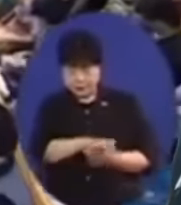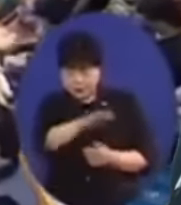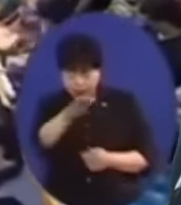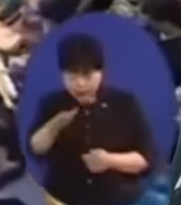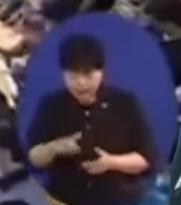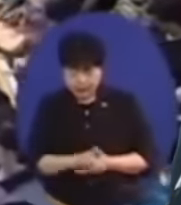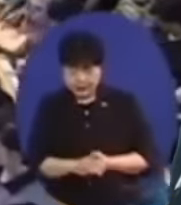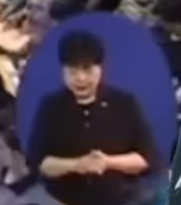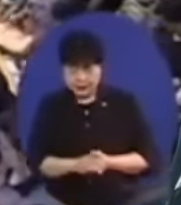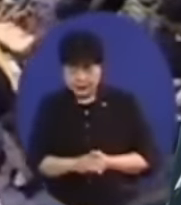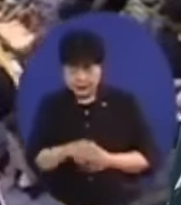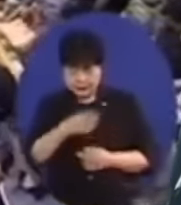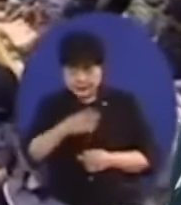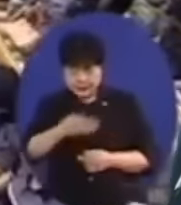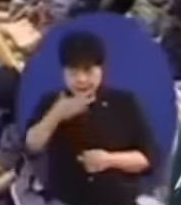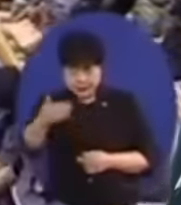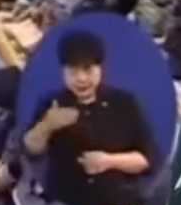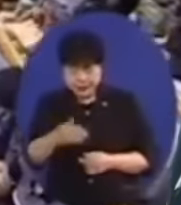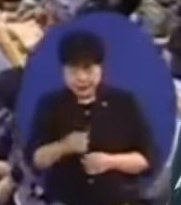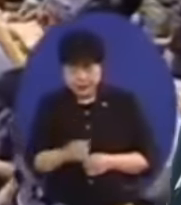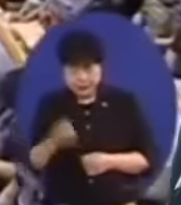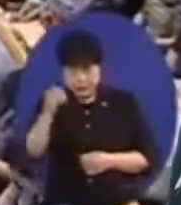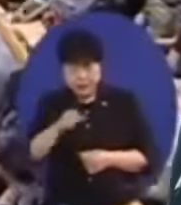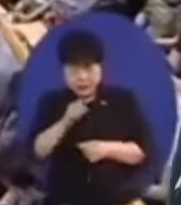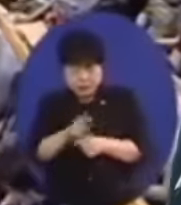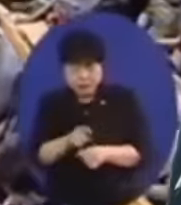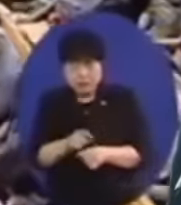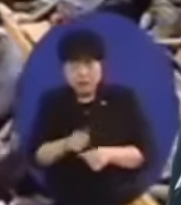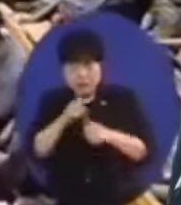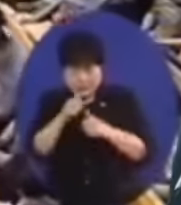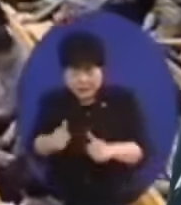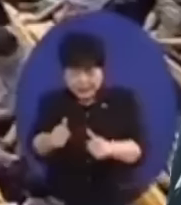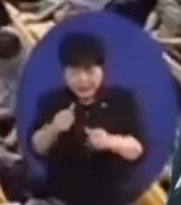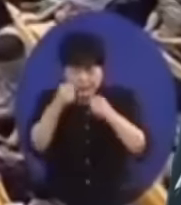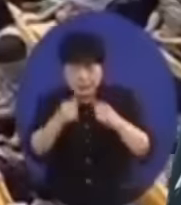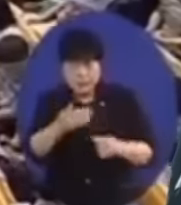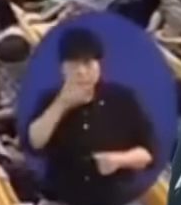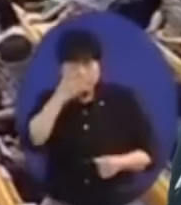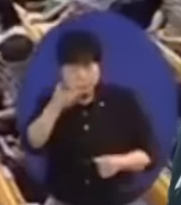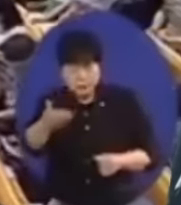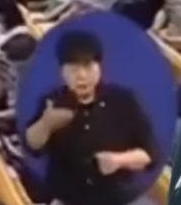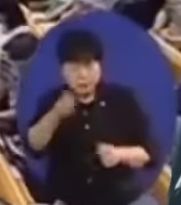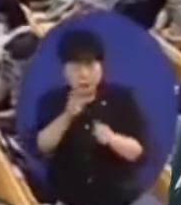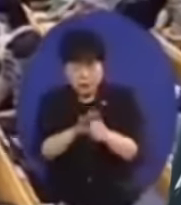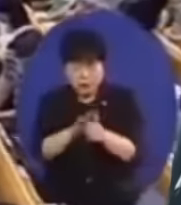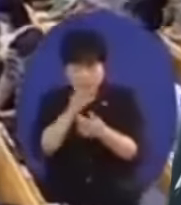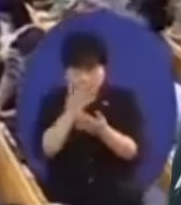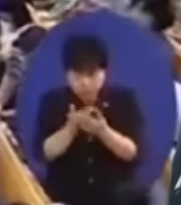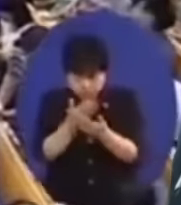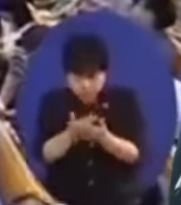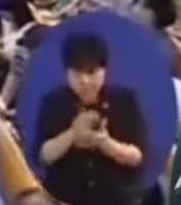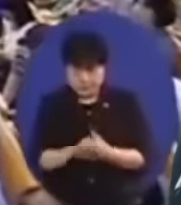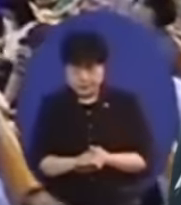우리가 4차원의 영성을 따라서 살 수 있게